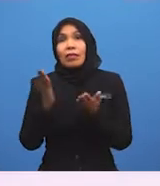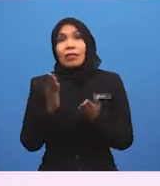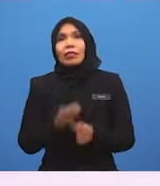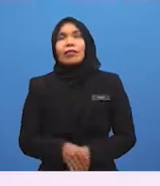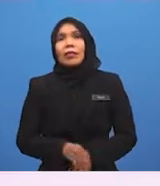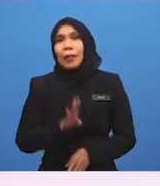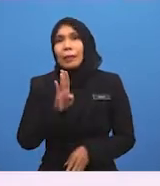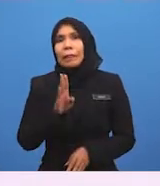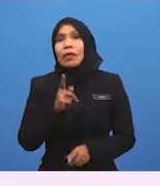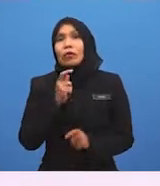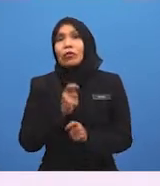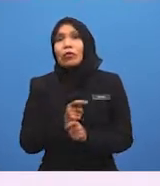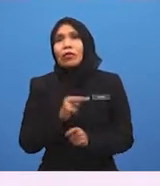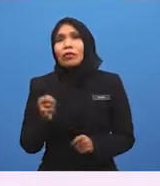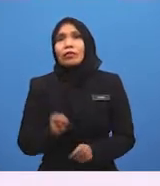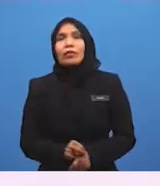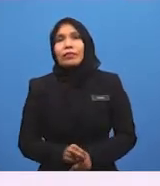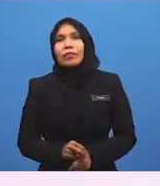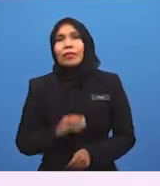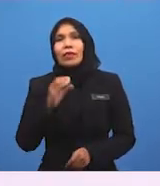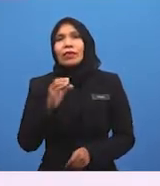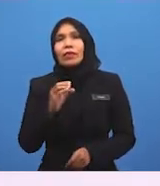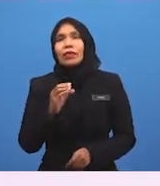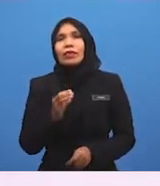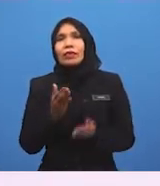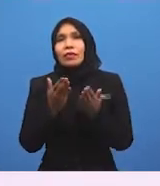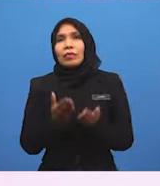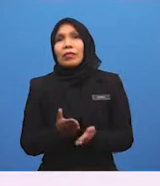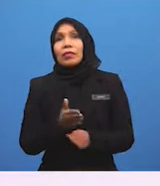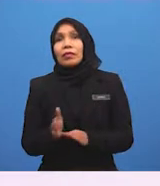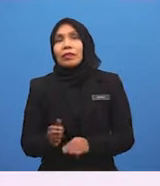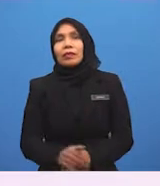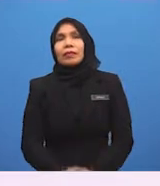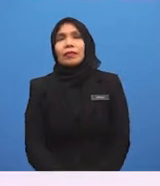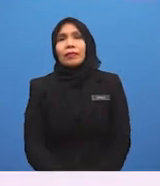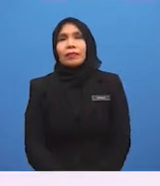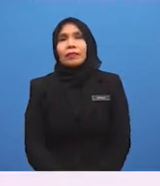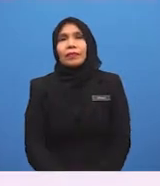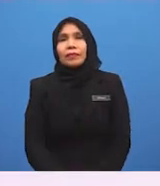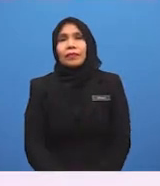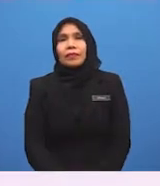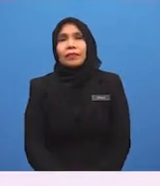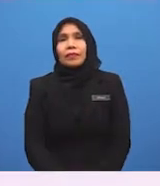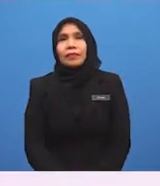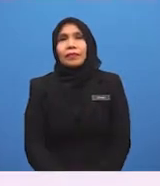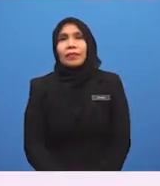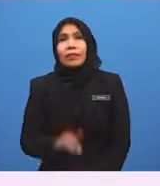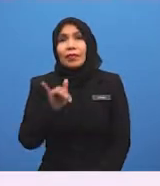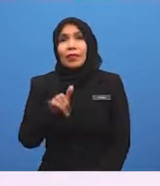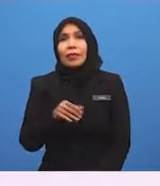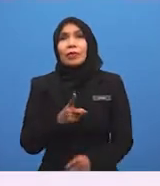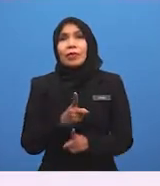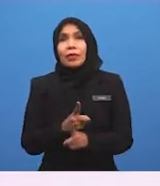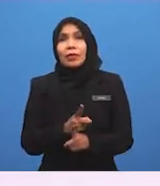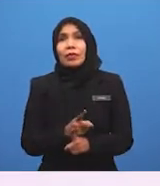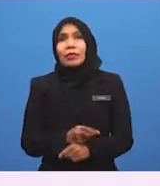B. Tugasan. C. Berat sebelah. Apakah jawapannya, murid-murid?